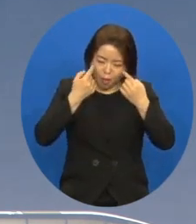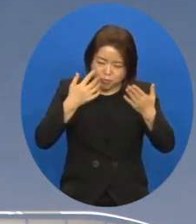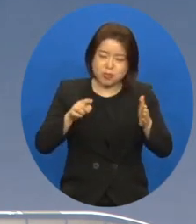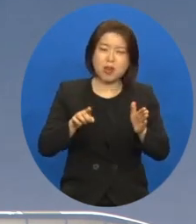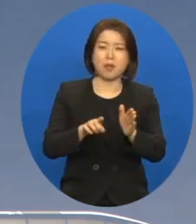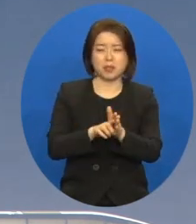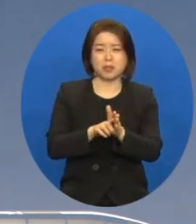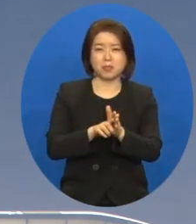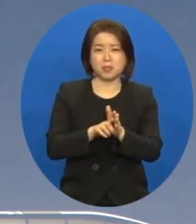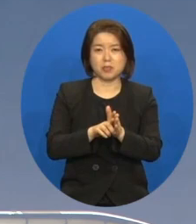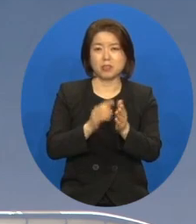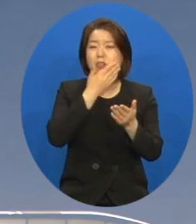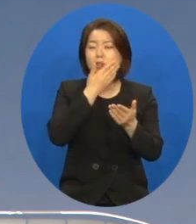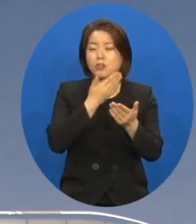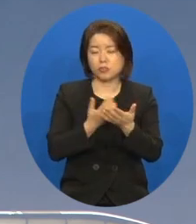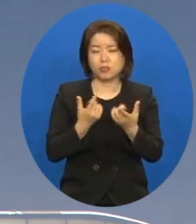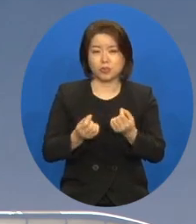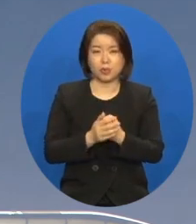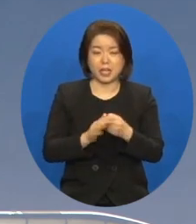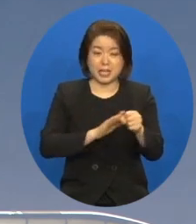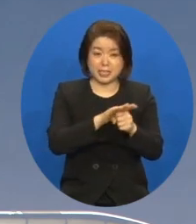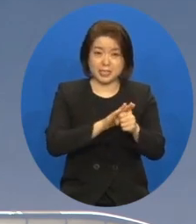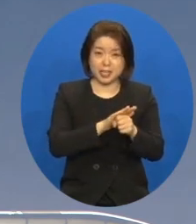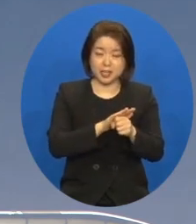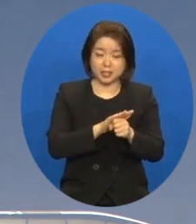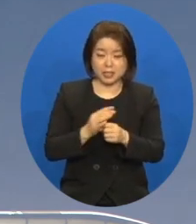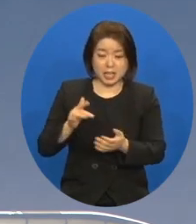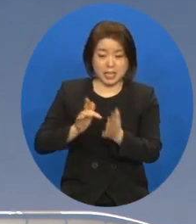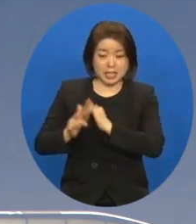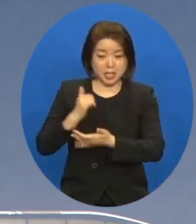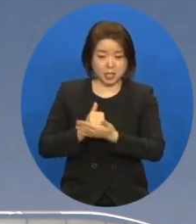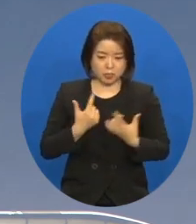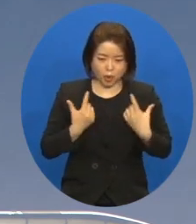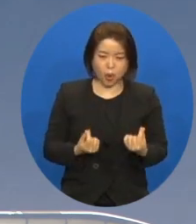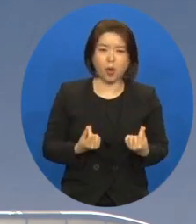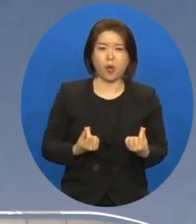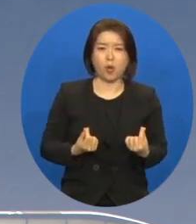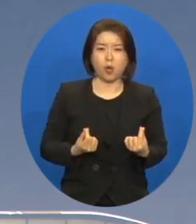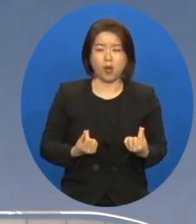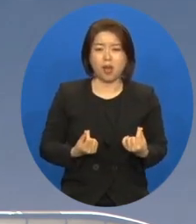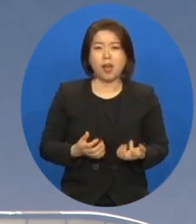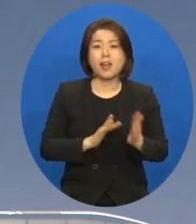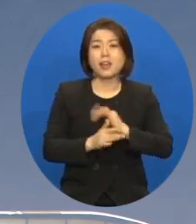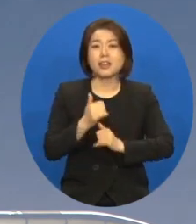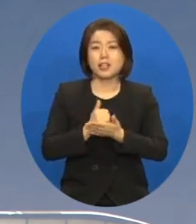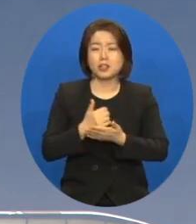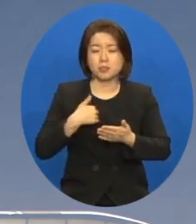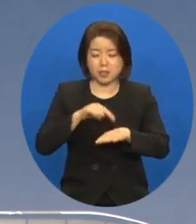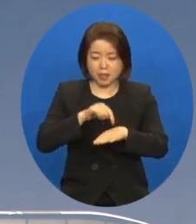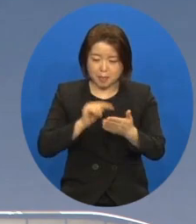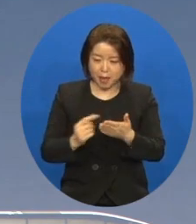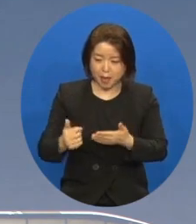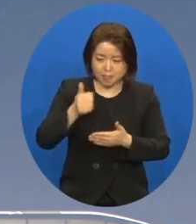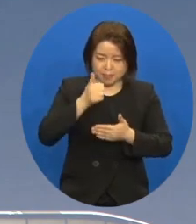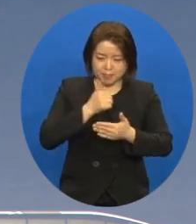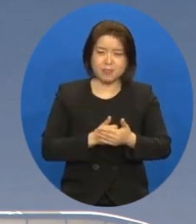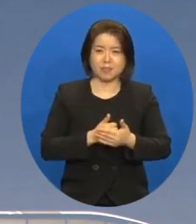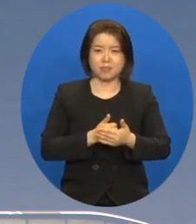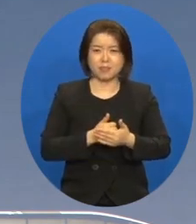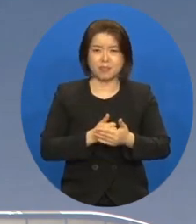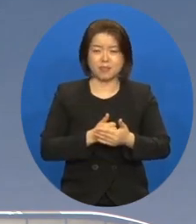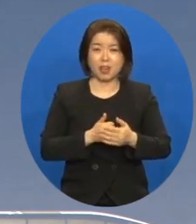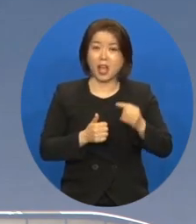거예요. 사랑은 예수님이세요. 그 예수님이 내 마음에 임하셨다.